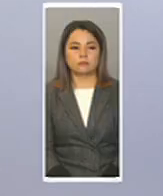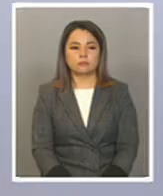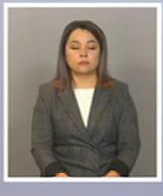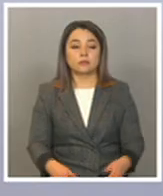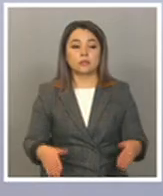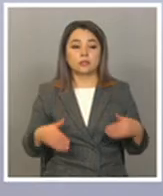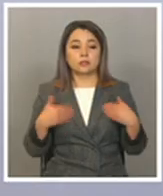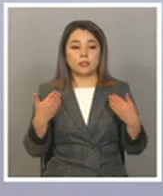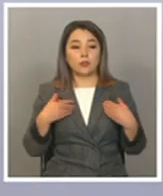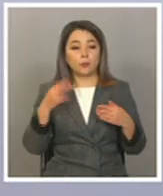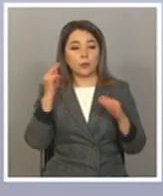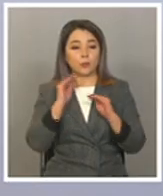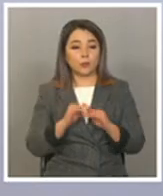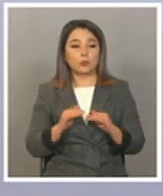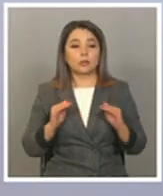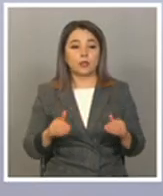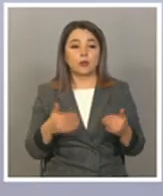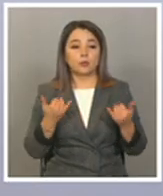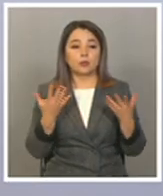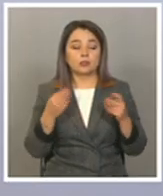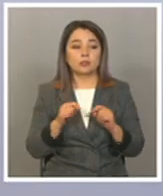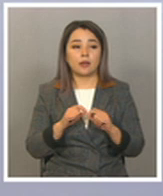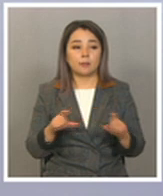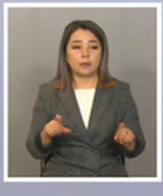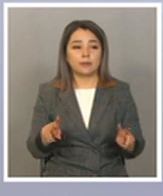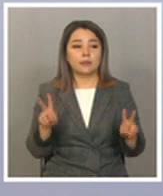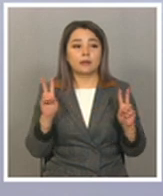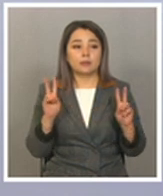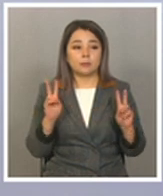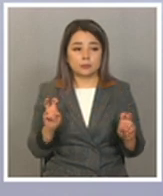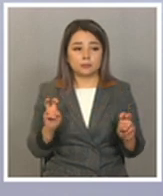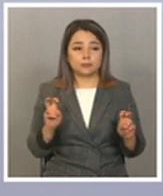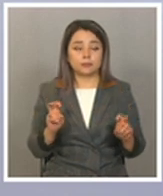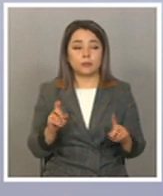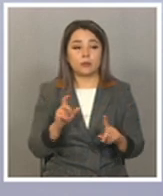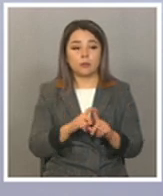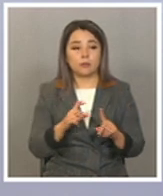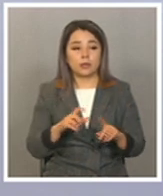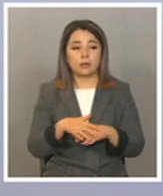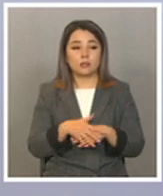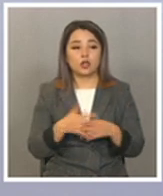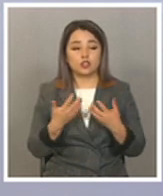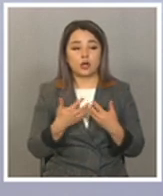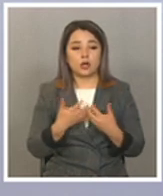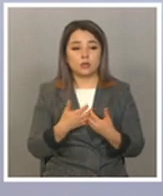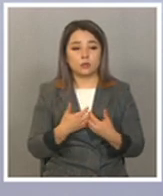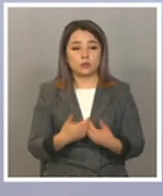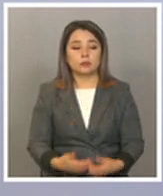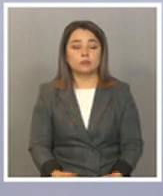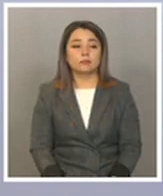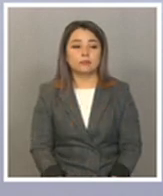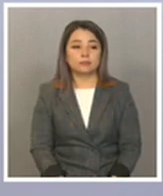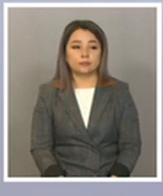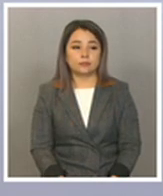Сәлеметсіздер ме, оқушылар! Бүгінгі сабағымыздың тақырыбы – мәтінді есепті шығару.